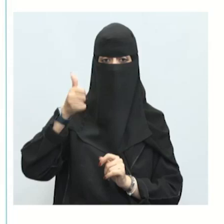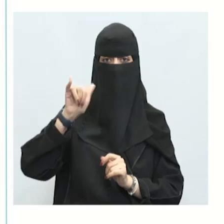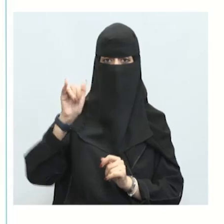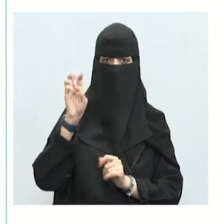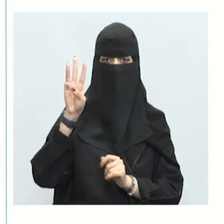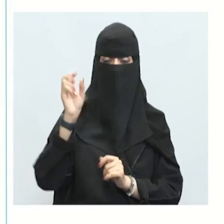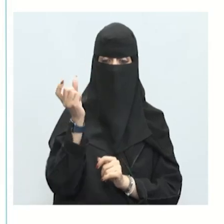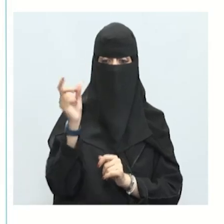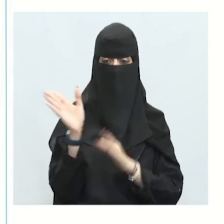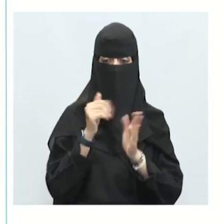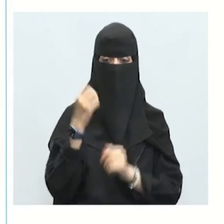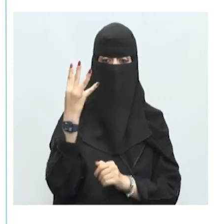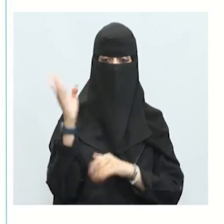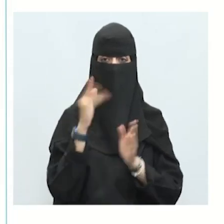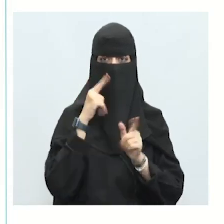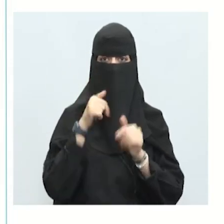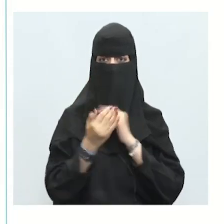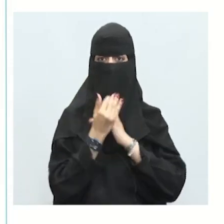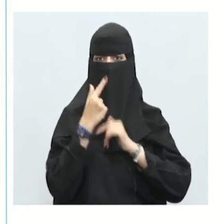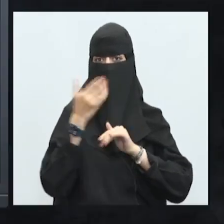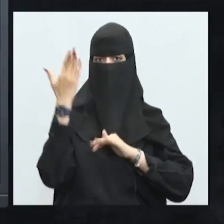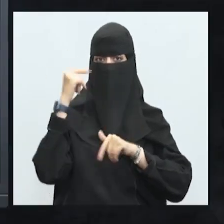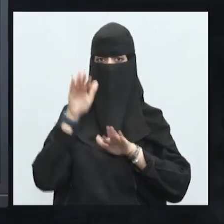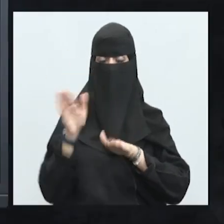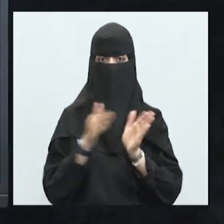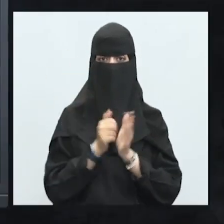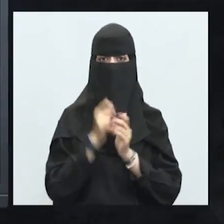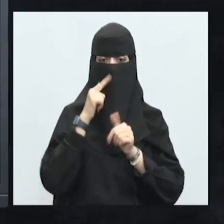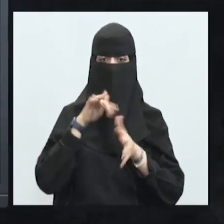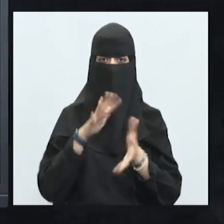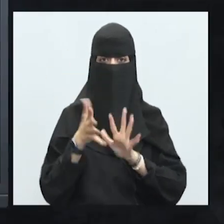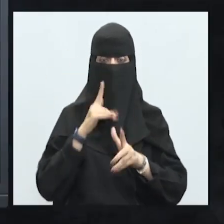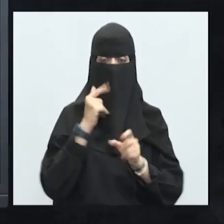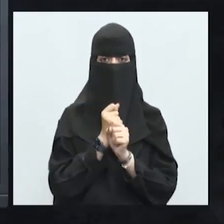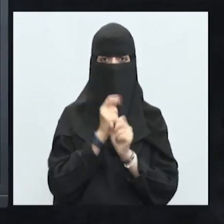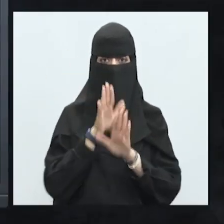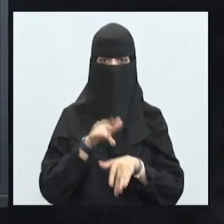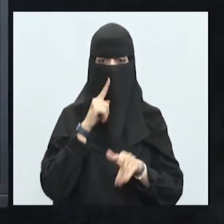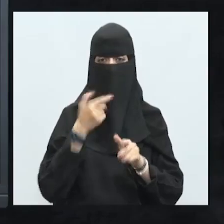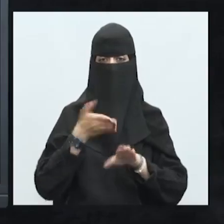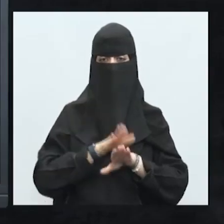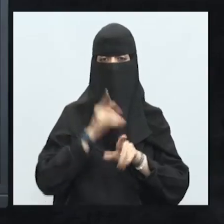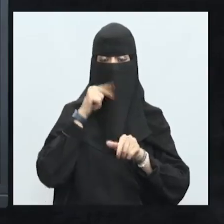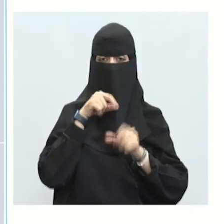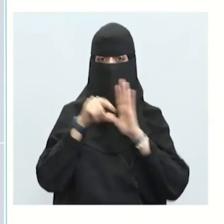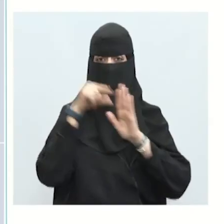تعلمنا في الدرس السابق تعلمنا في الدرس السابق بعض التطبيقات على